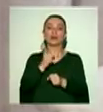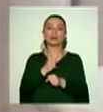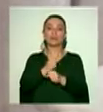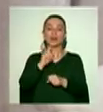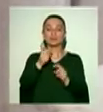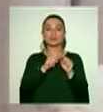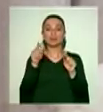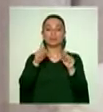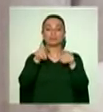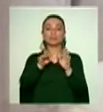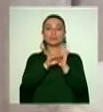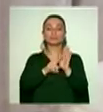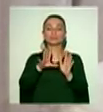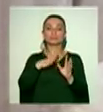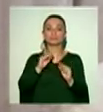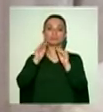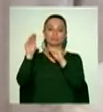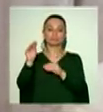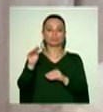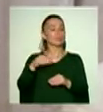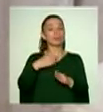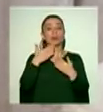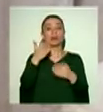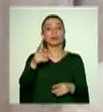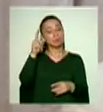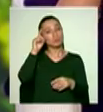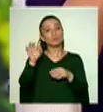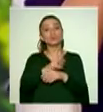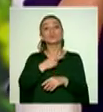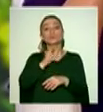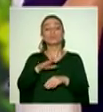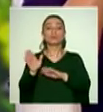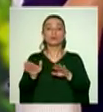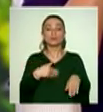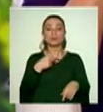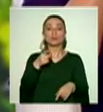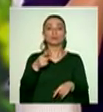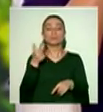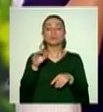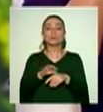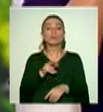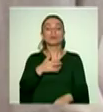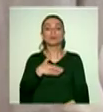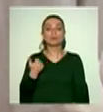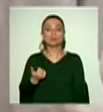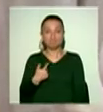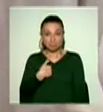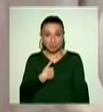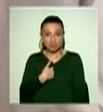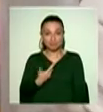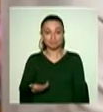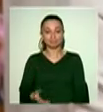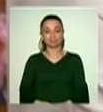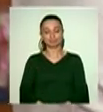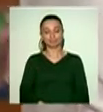კულტურულ რეპორტს, რა გავაკეთეთ ერთი წლის განმავლობაში. არა, მე გეკითხებით ლევანის გარდაცვალების შემდეგ რატო არ გათხოვდით? აა, რატო არ